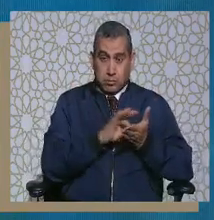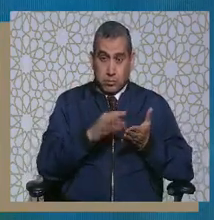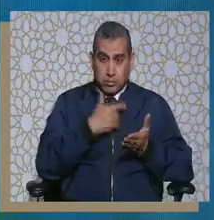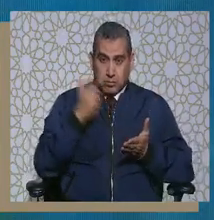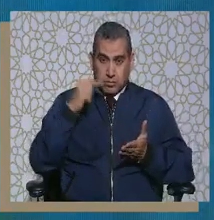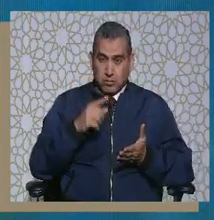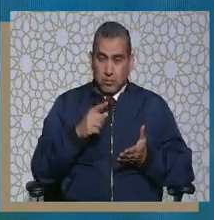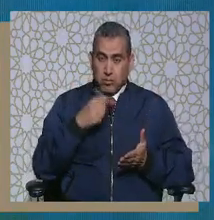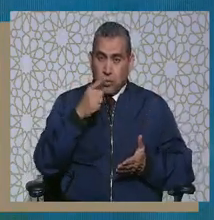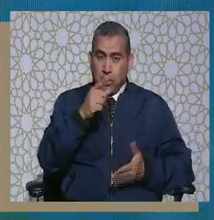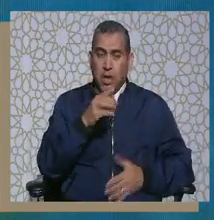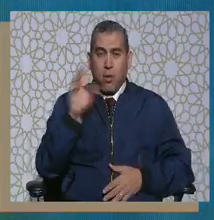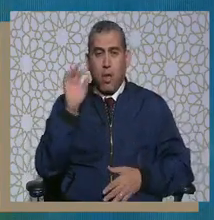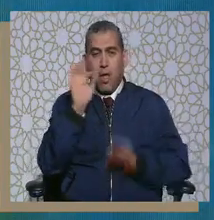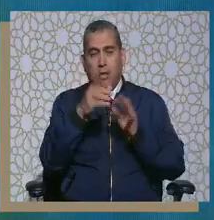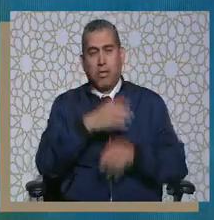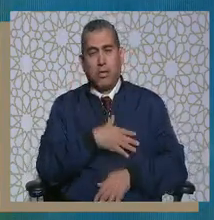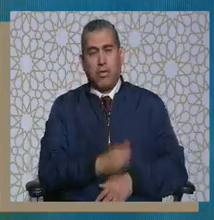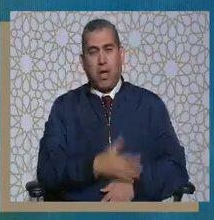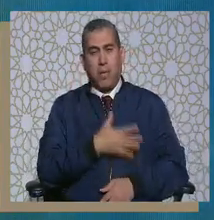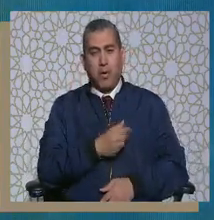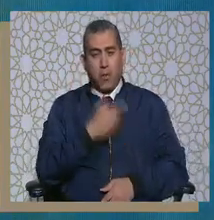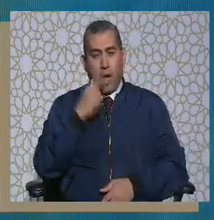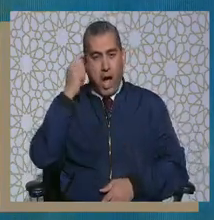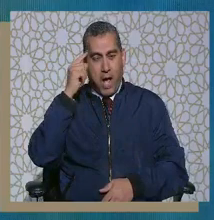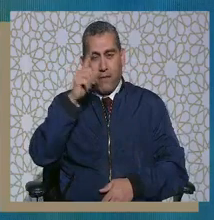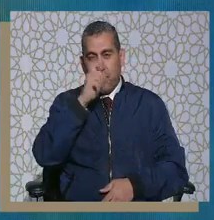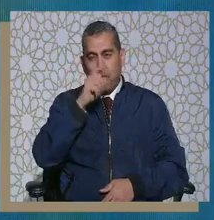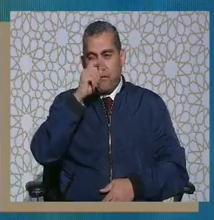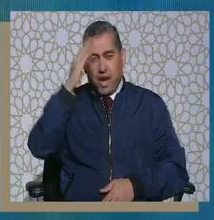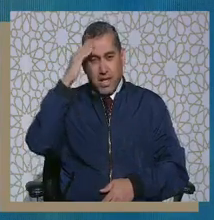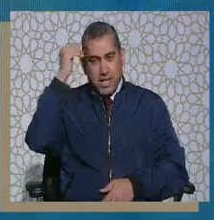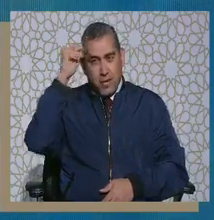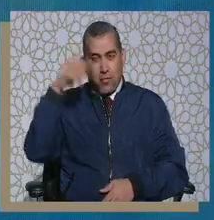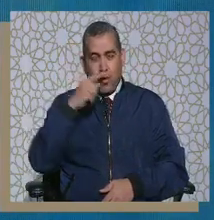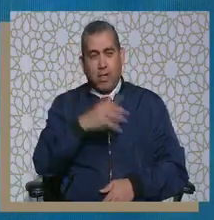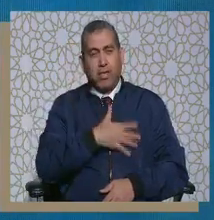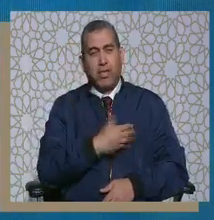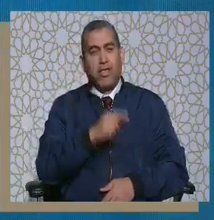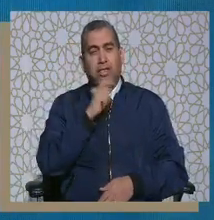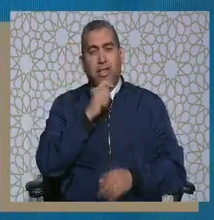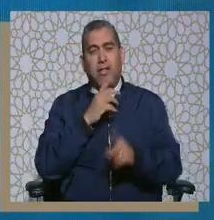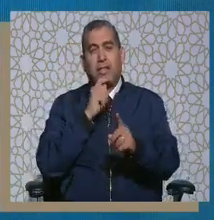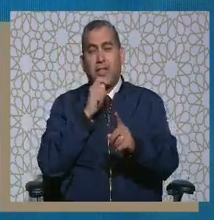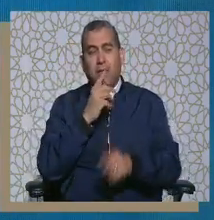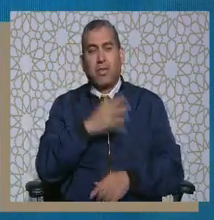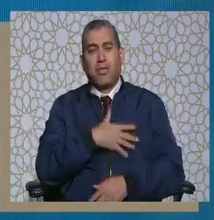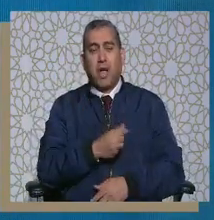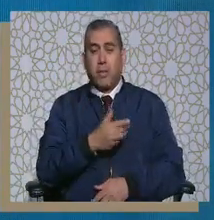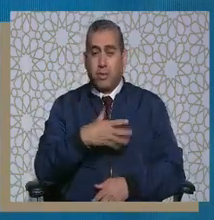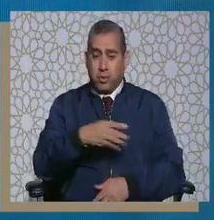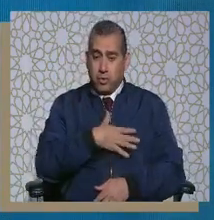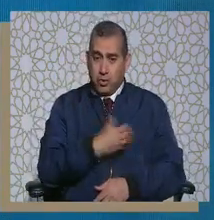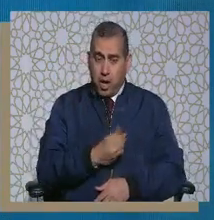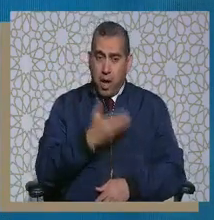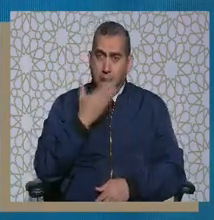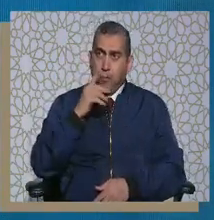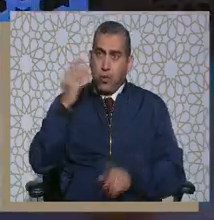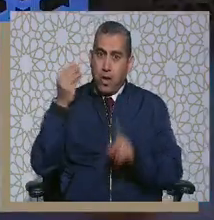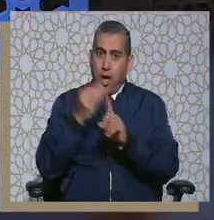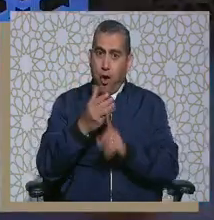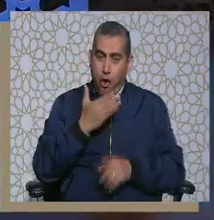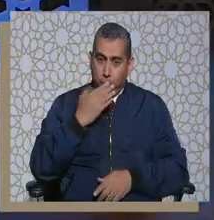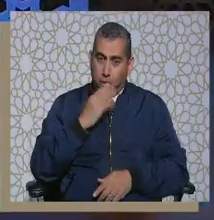يتقال عليك طيب انا عارف ان قرايبنا انت خايف يقولوا عليك طيب وطريق ايه يعني اللي يقولوا عليك طيب يعني ربنا